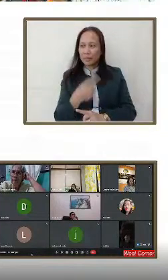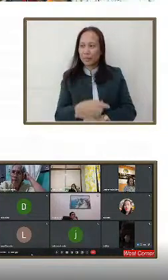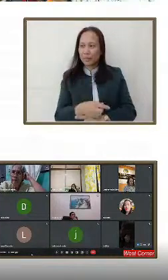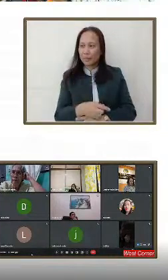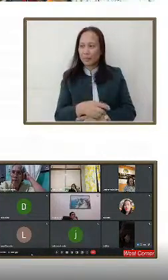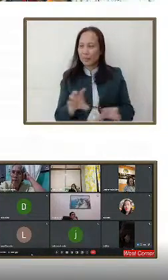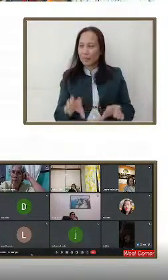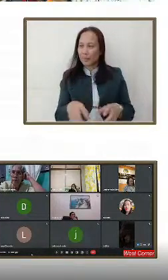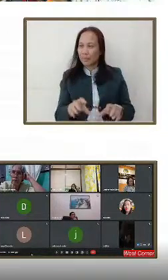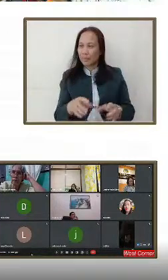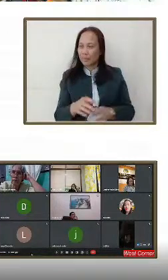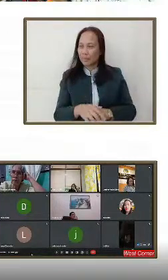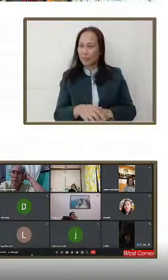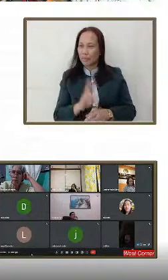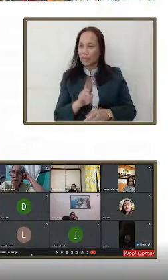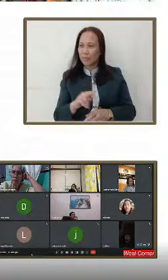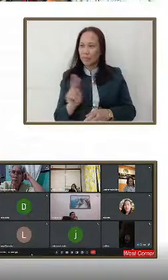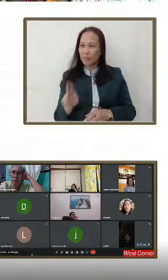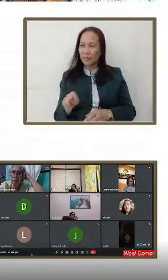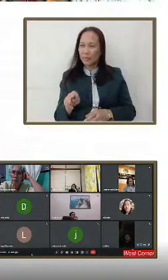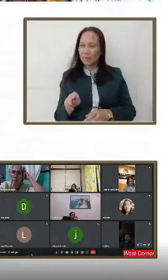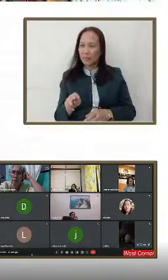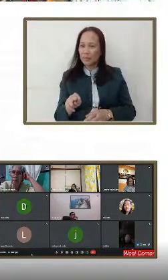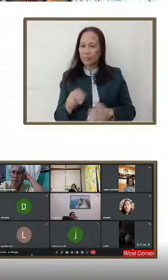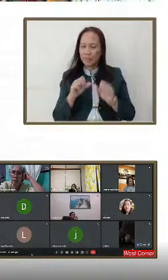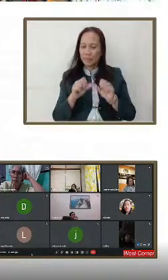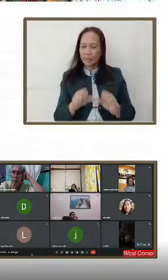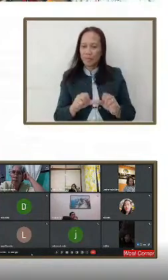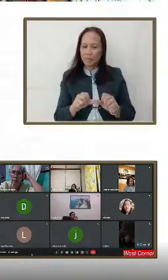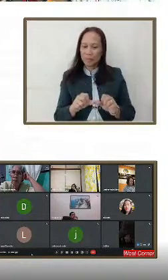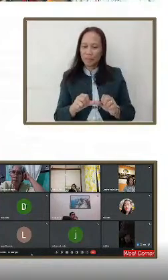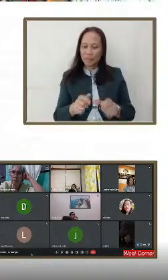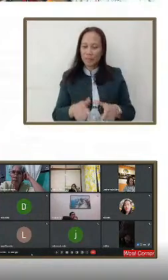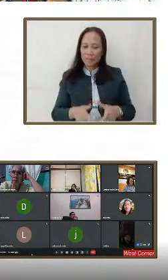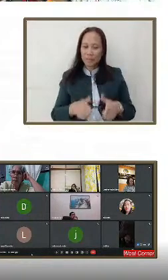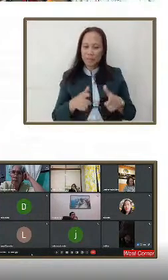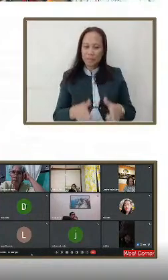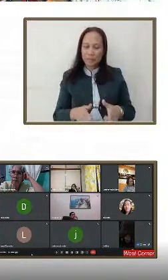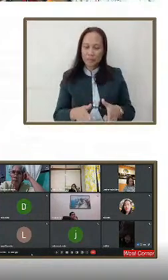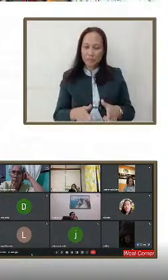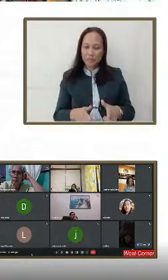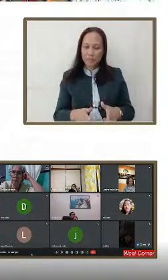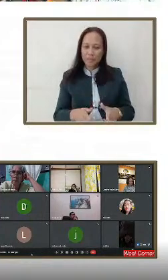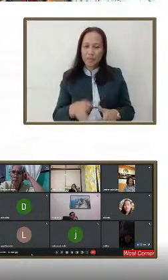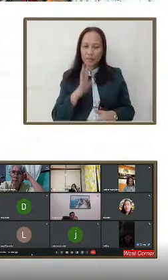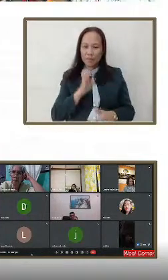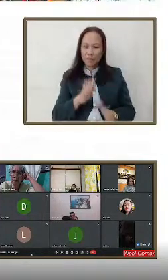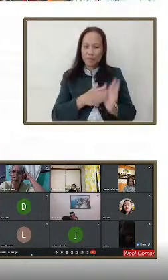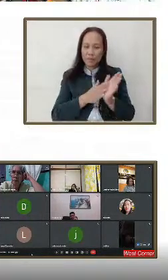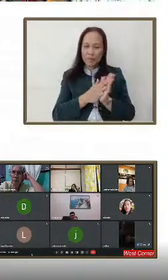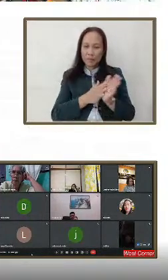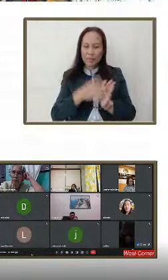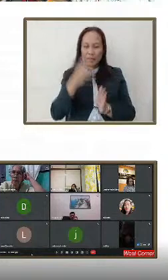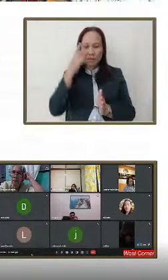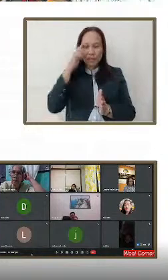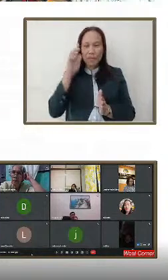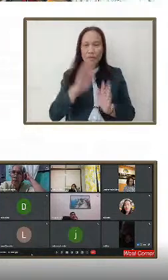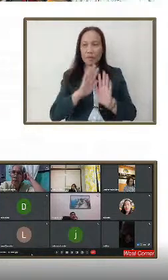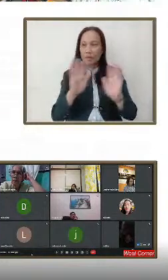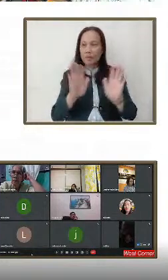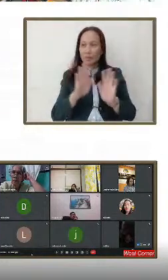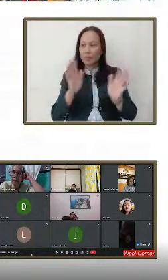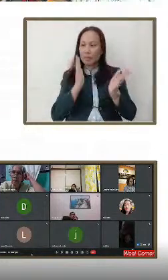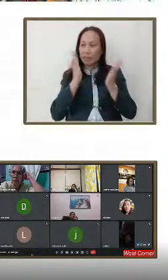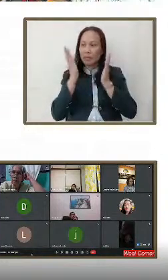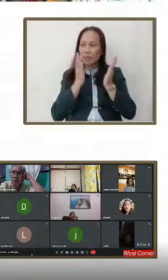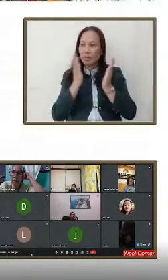on Wednesday. So kinakailangan po tuloy-tuloy. Alam niyo, let us not just get excited for the Sunday service. Let's get